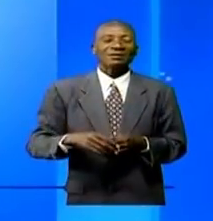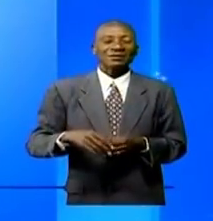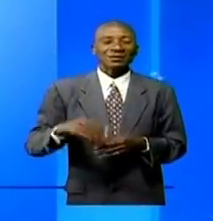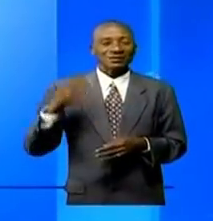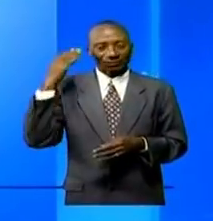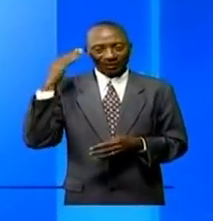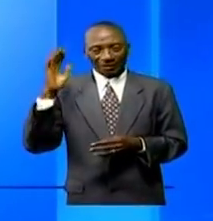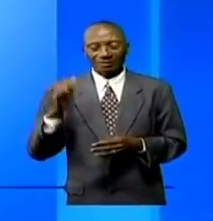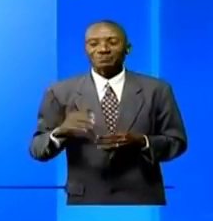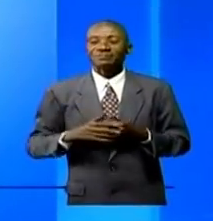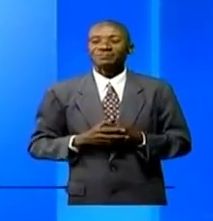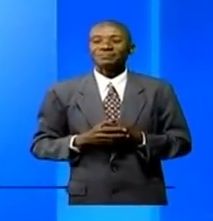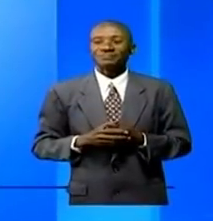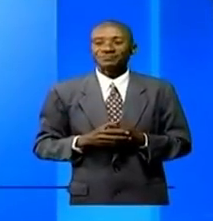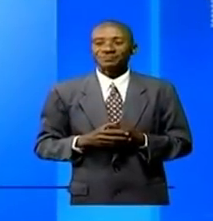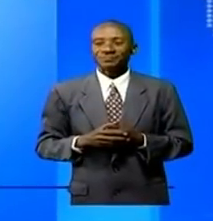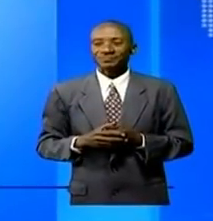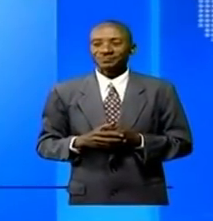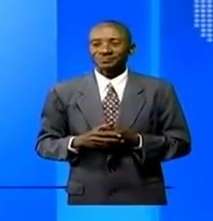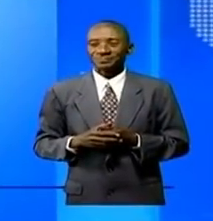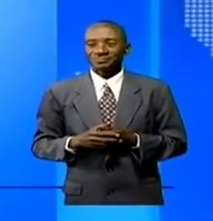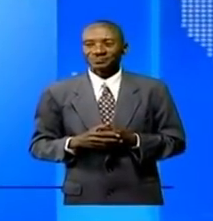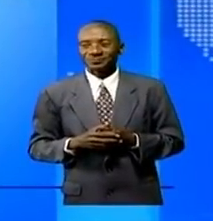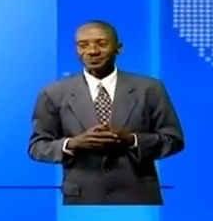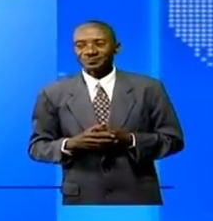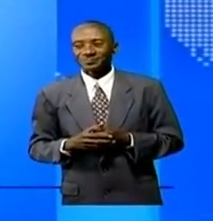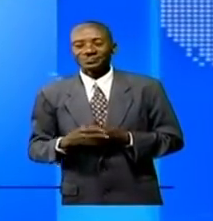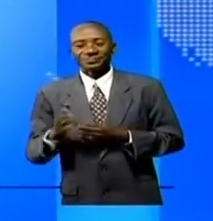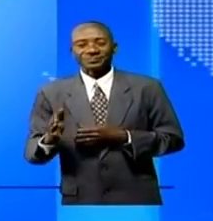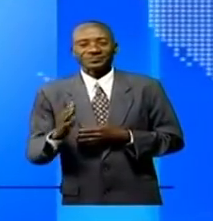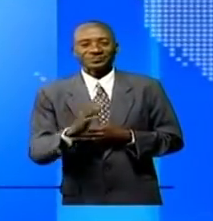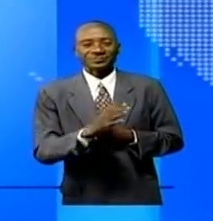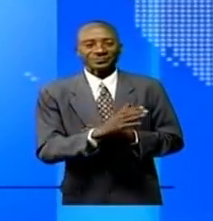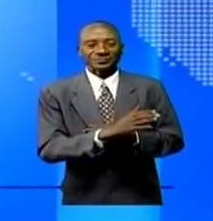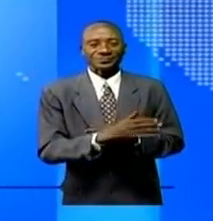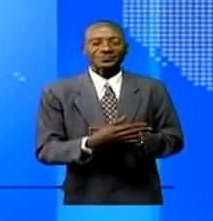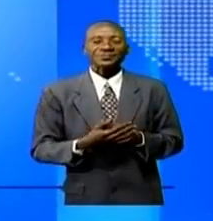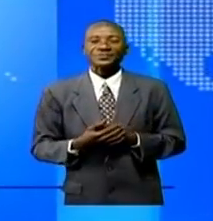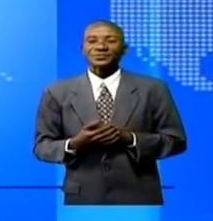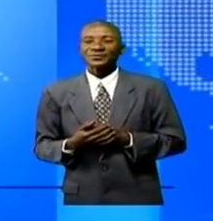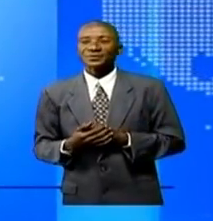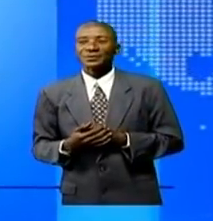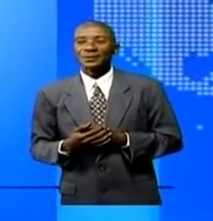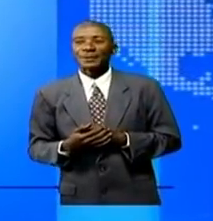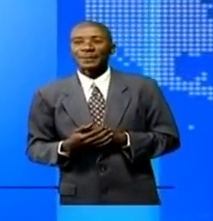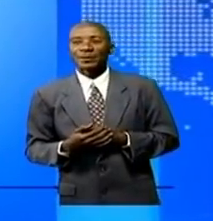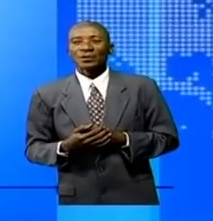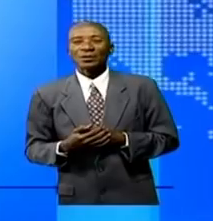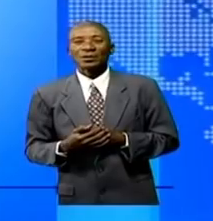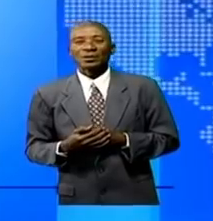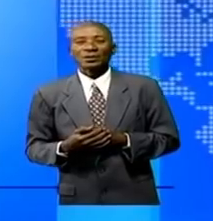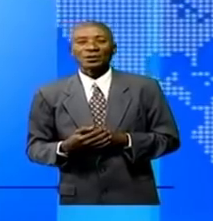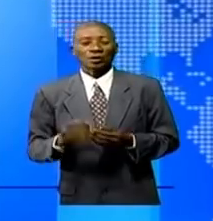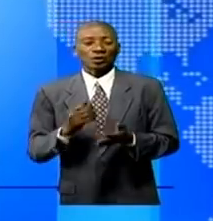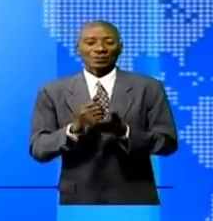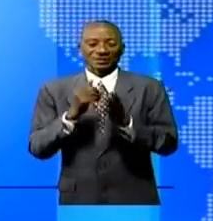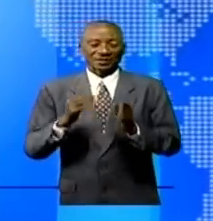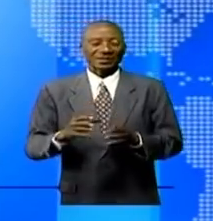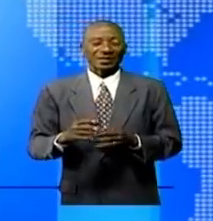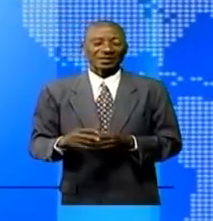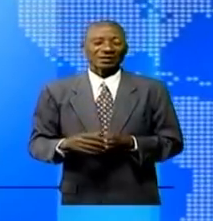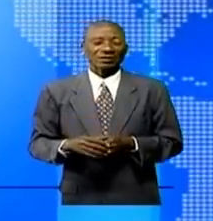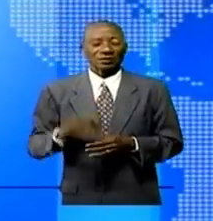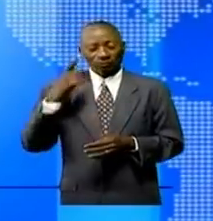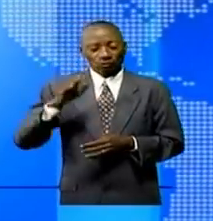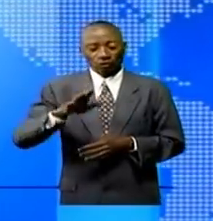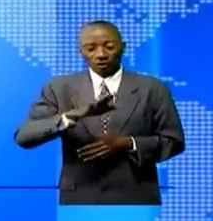Plusieurs. Et puis le ministre de l'Emploi, Travail et Prévoyance sociale s'est entretenu avec l'ambassadeur du Canada en RDC. Les